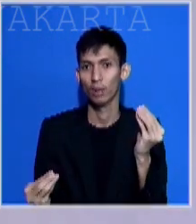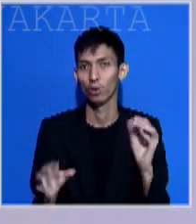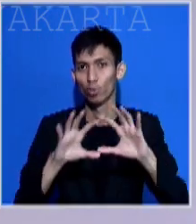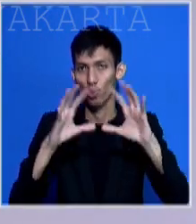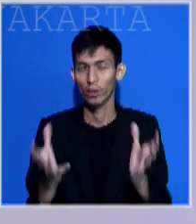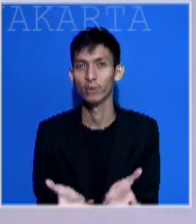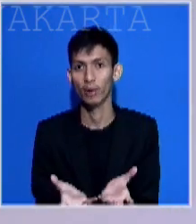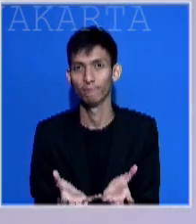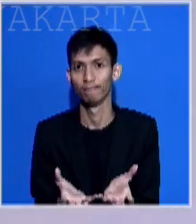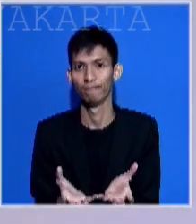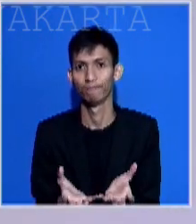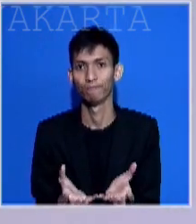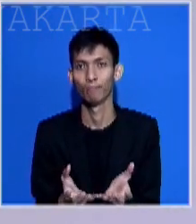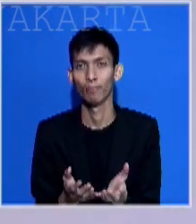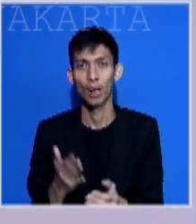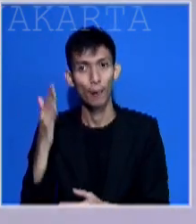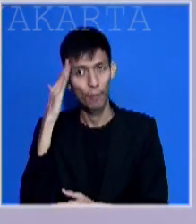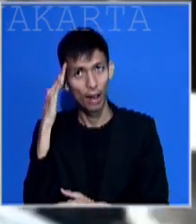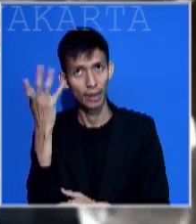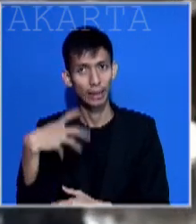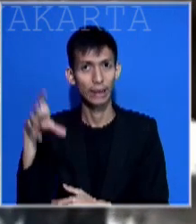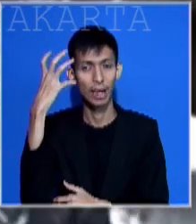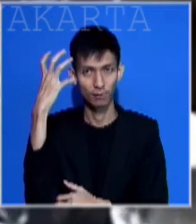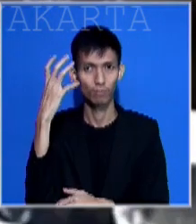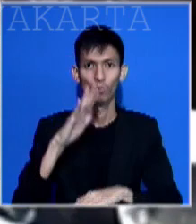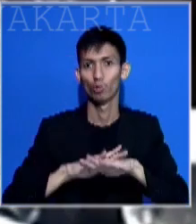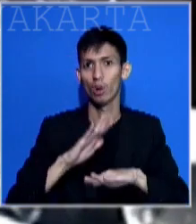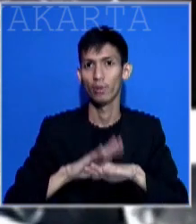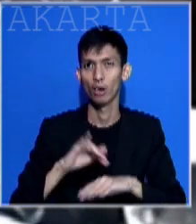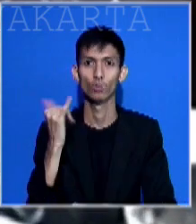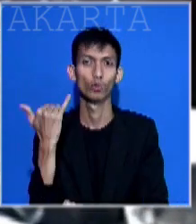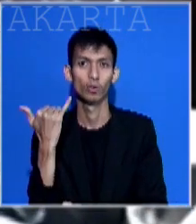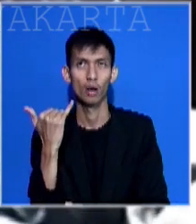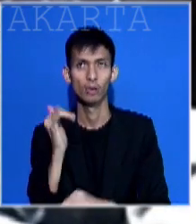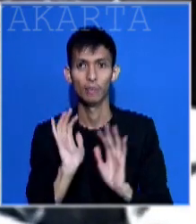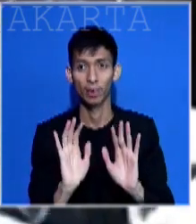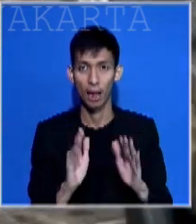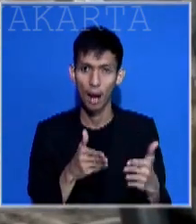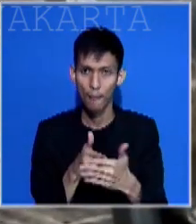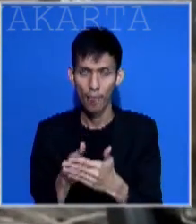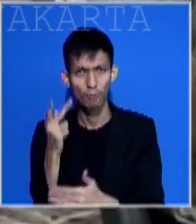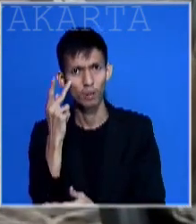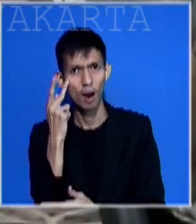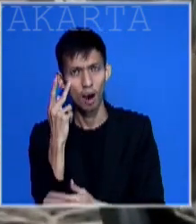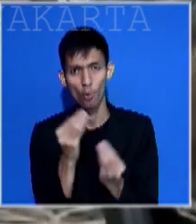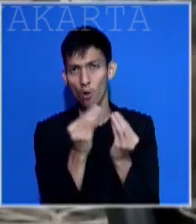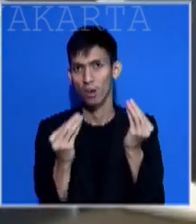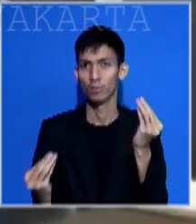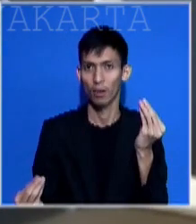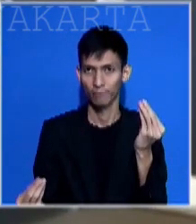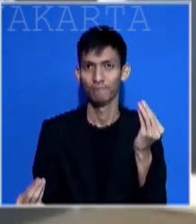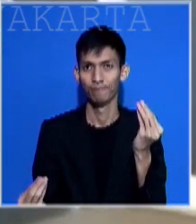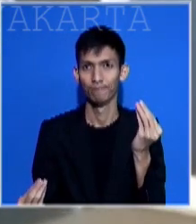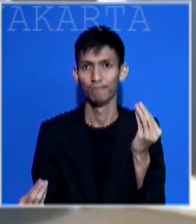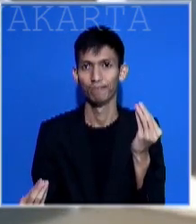Kepala Dinas Kebudayaan DIY di lakmi prai menambahkan bahwa selama ini banyak kendala dalam menjaga warisan budaya salah satu diantaranya adalah